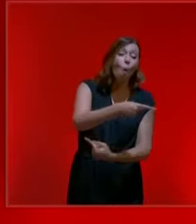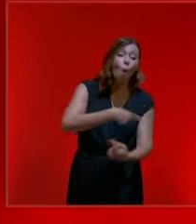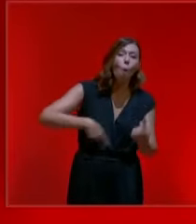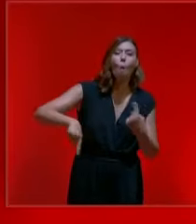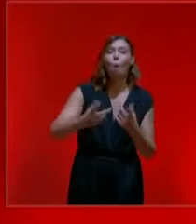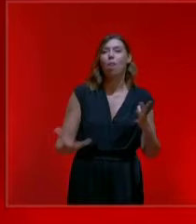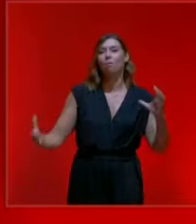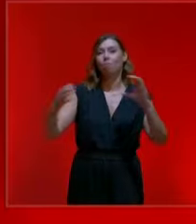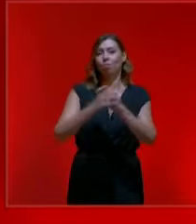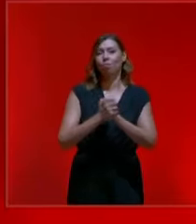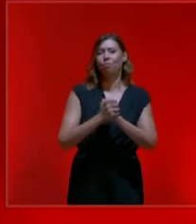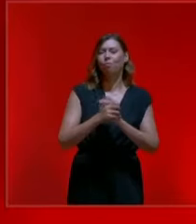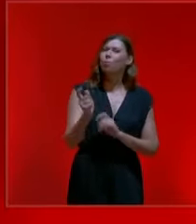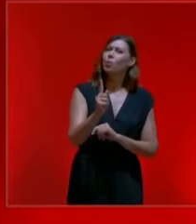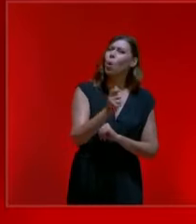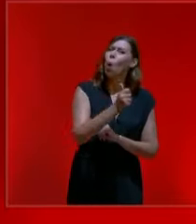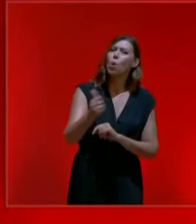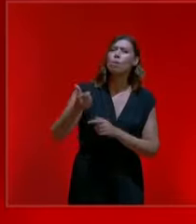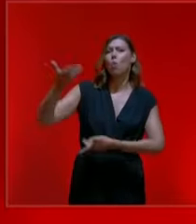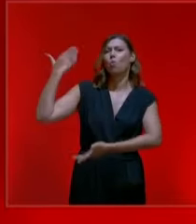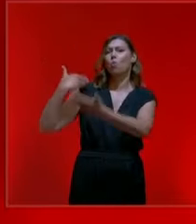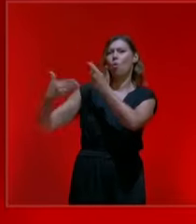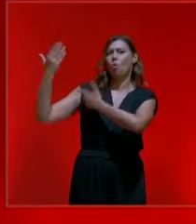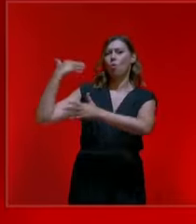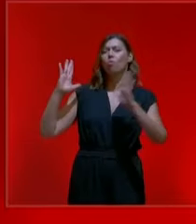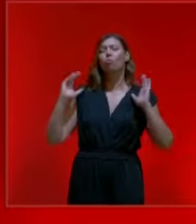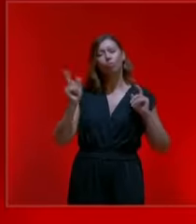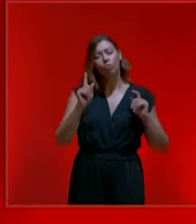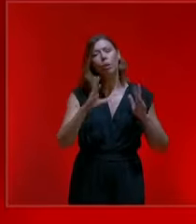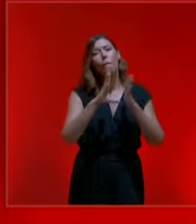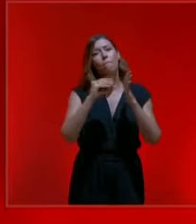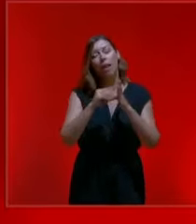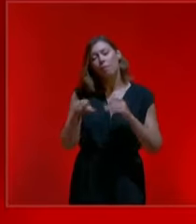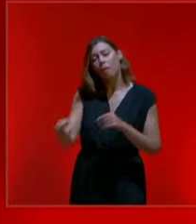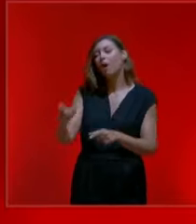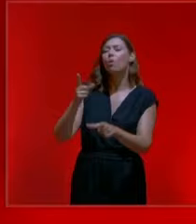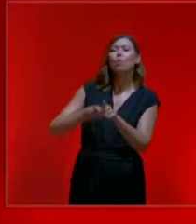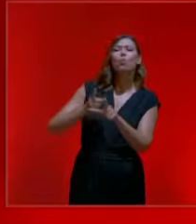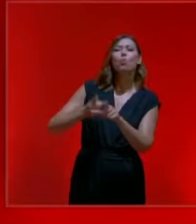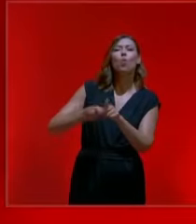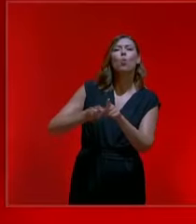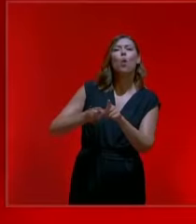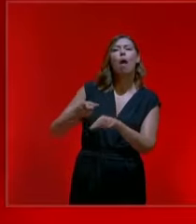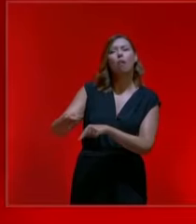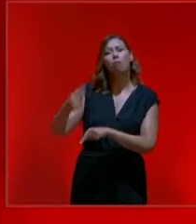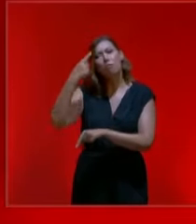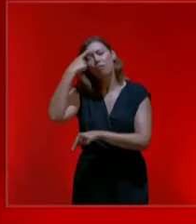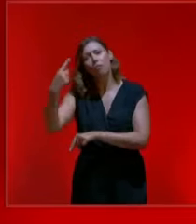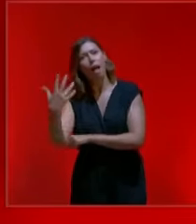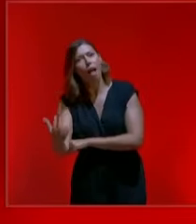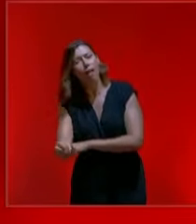να αντλήσουμε από τις ρηξικέλευτες πρωτοπόρες ιδέες του ΚΚΕ εσωτερικού, από την συνεισφορά